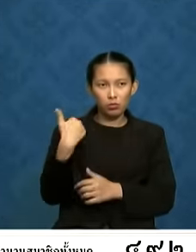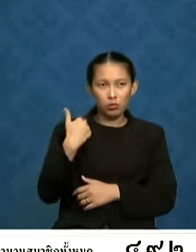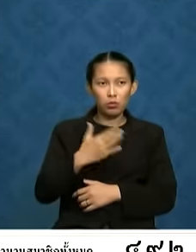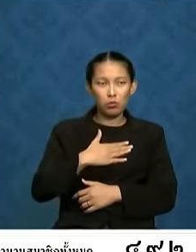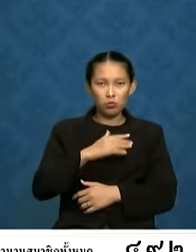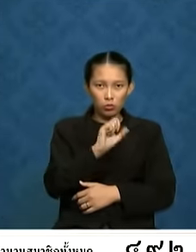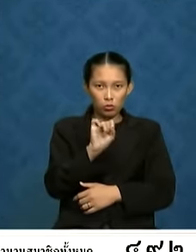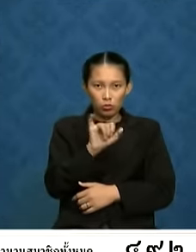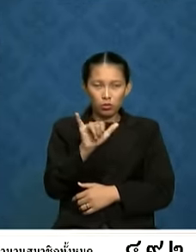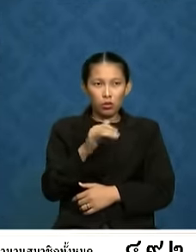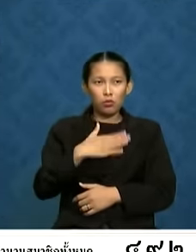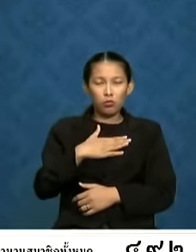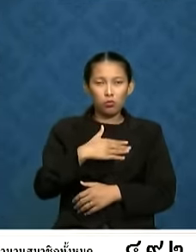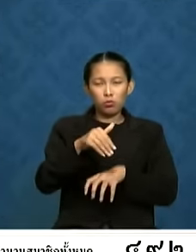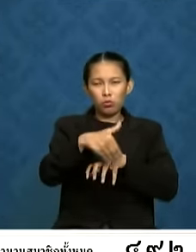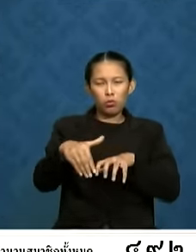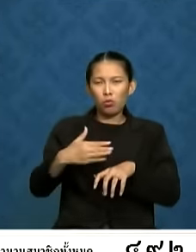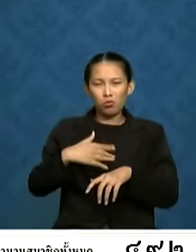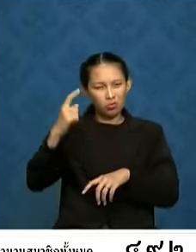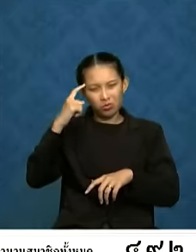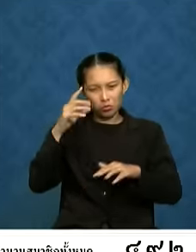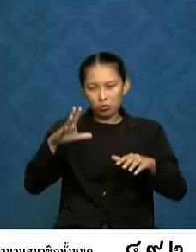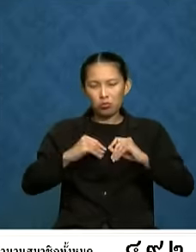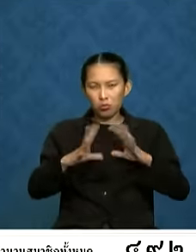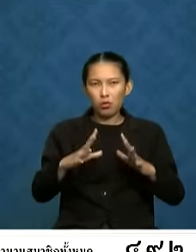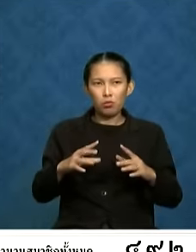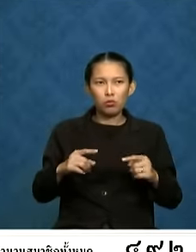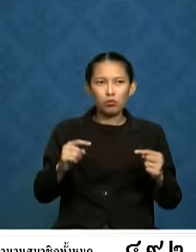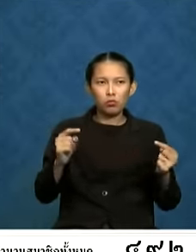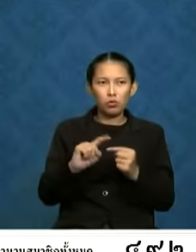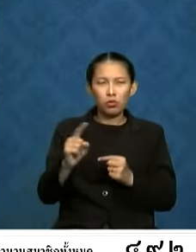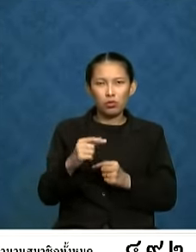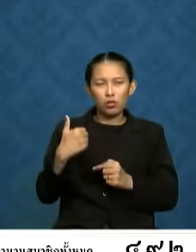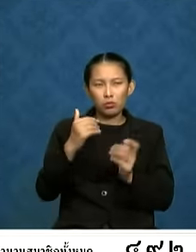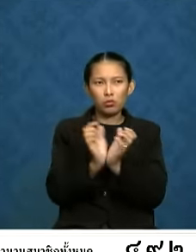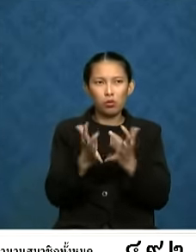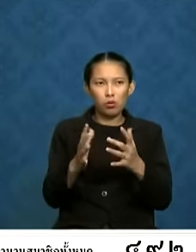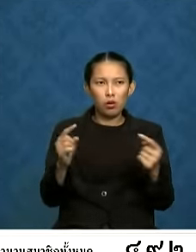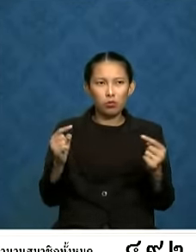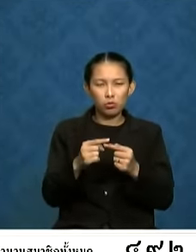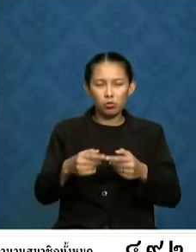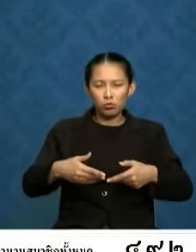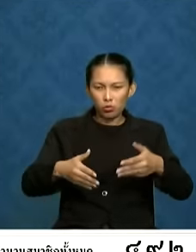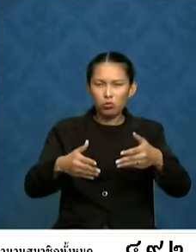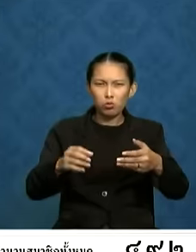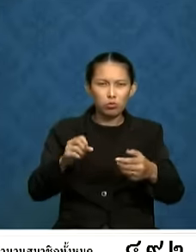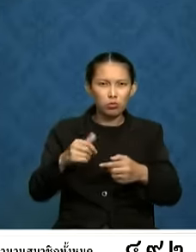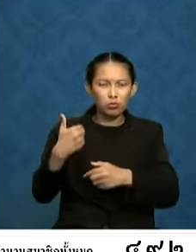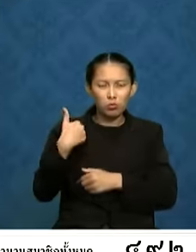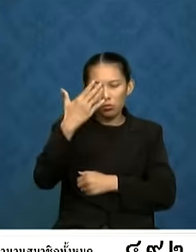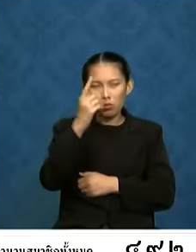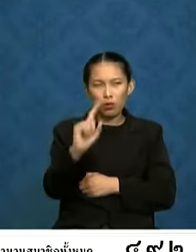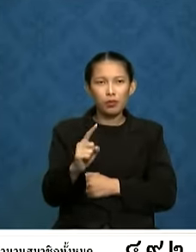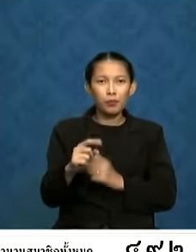สสะผมเองก็อยู่ข้างนอกแล้วผมก็ไม่เห็นด้วยกับการที่จะมีการนิรโทษกรรมฉบับสุดซอยเหตุผลง่ายๆ